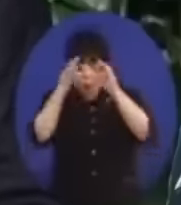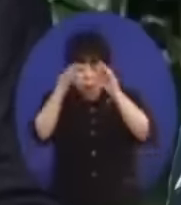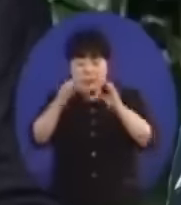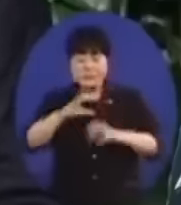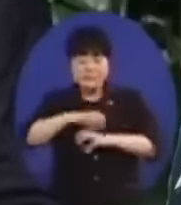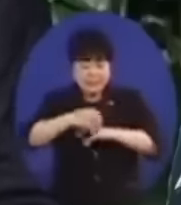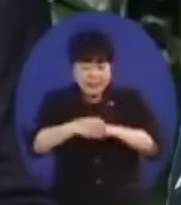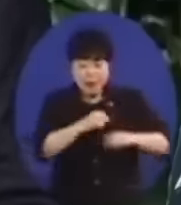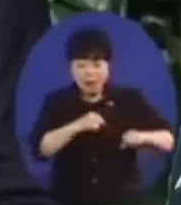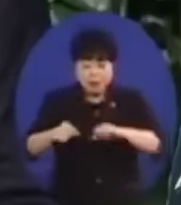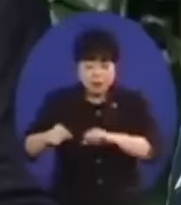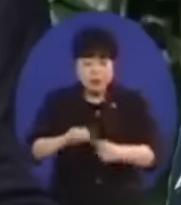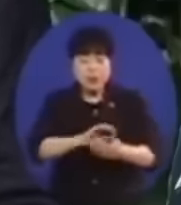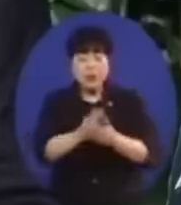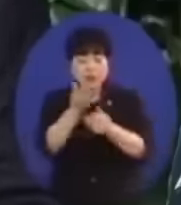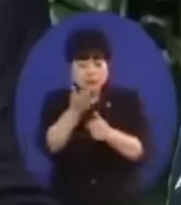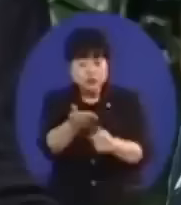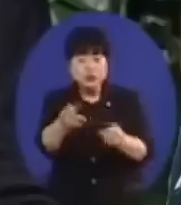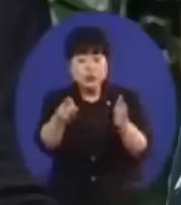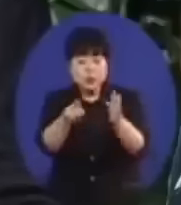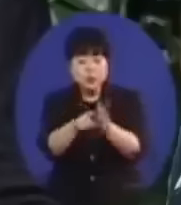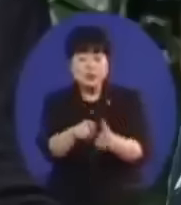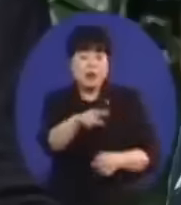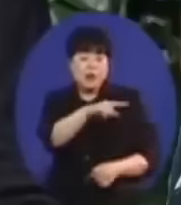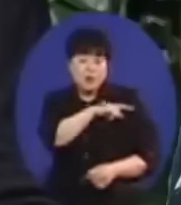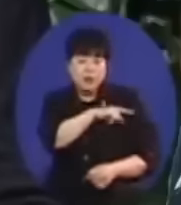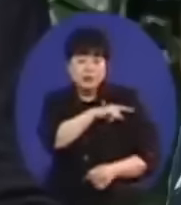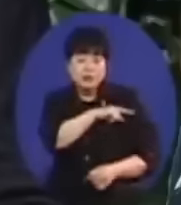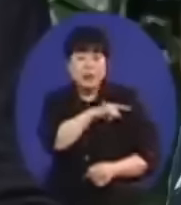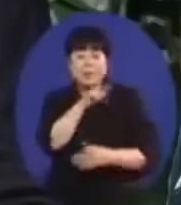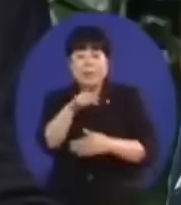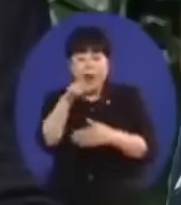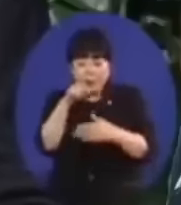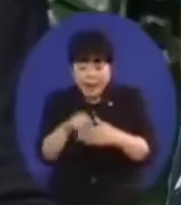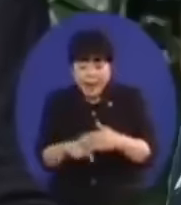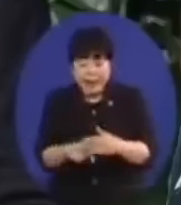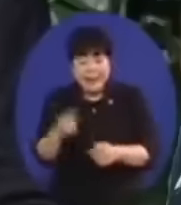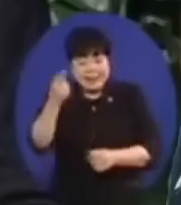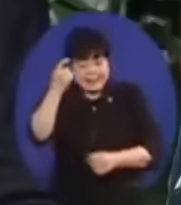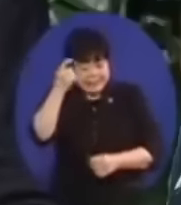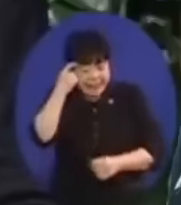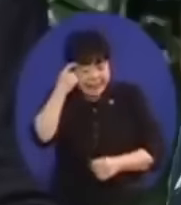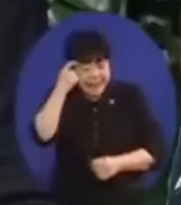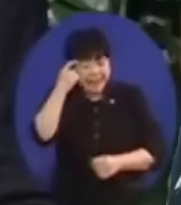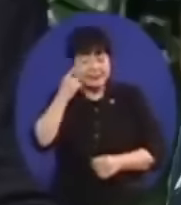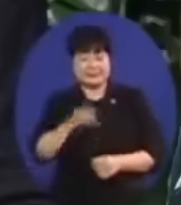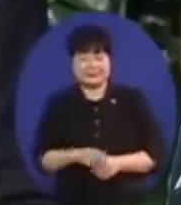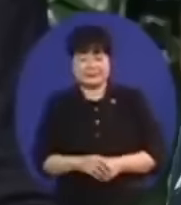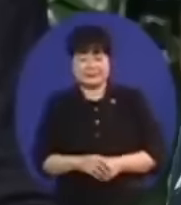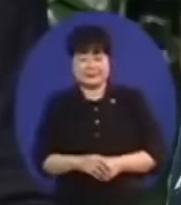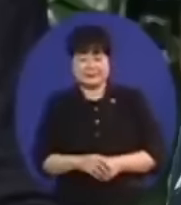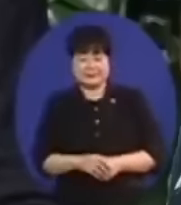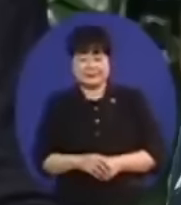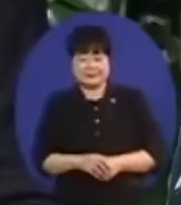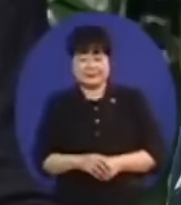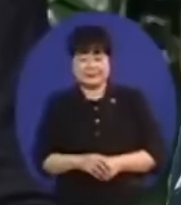세계를 움직이고 변화시키려면 여러분 먼저 마음속에 생각이